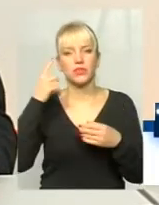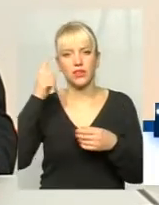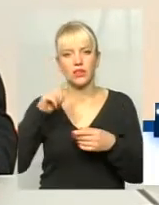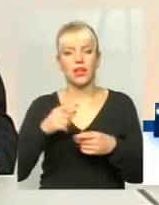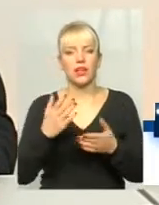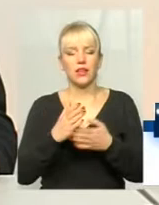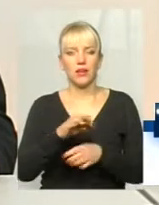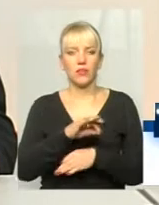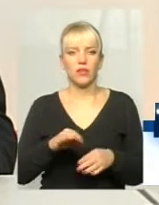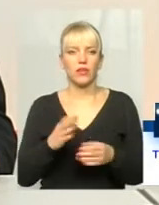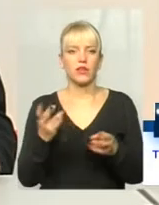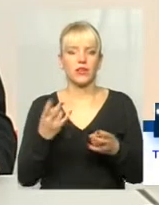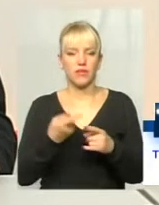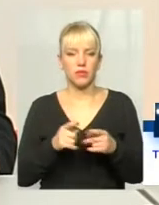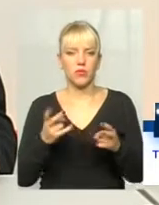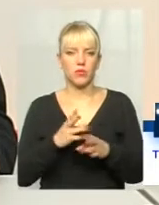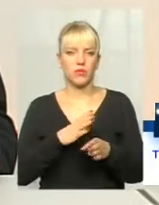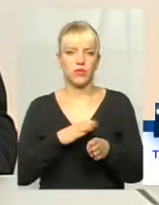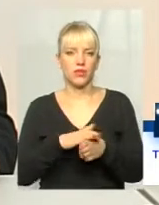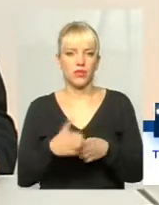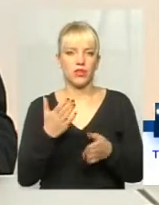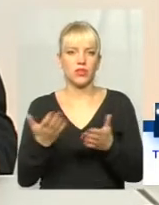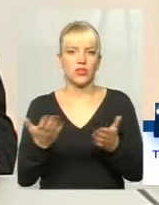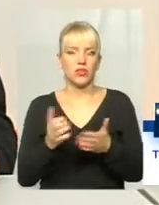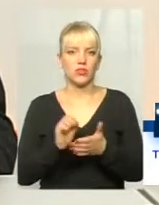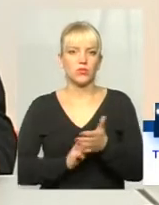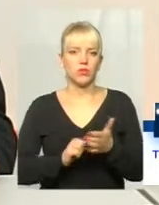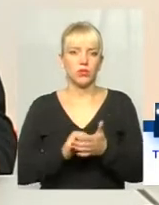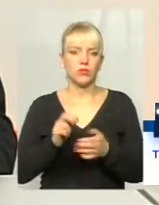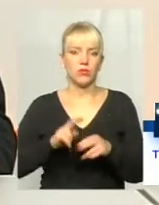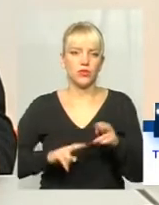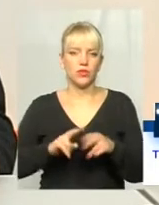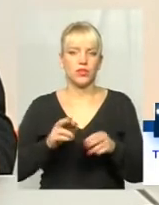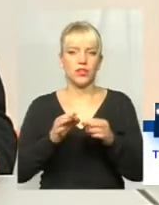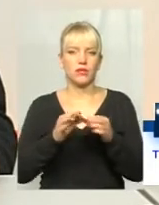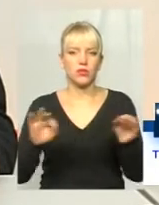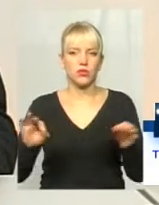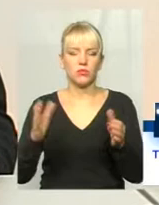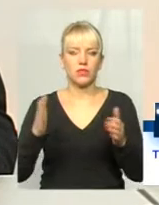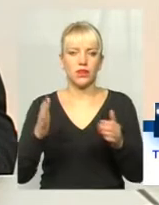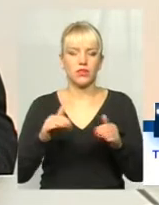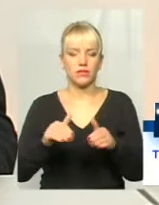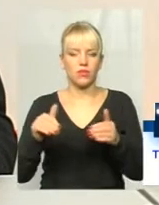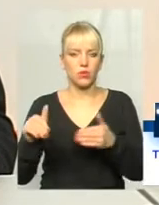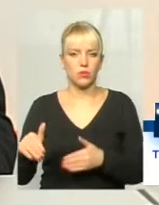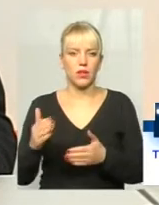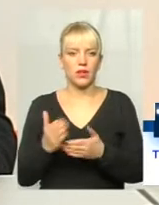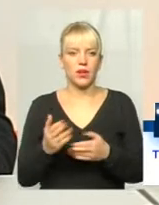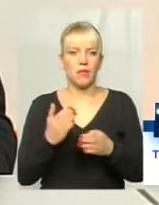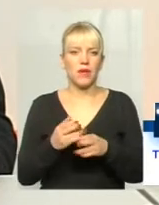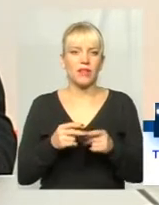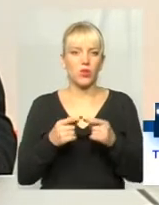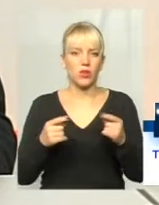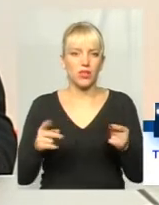бути виконаний. Якщо з якихось причин будівельники допустили певні відступлення, є певна методика, як це